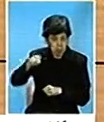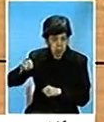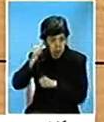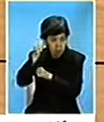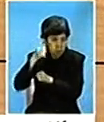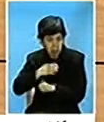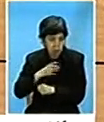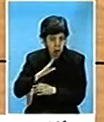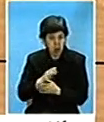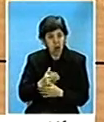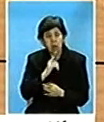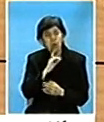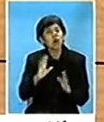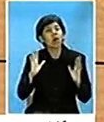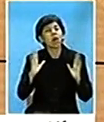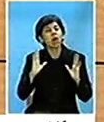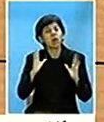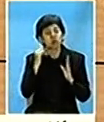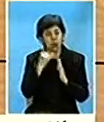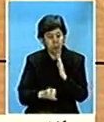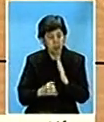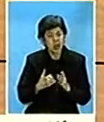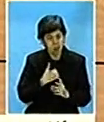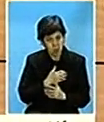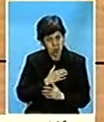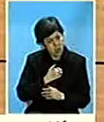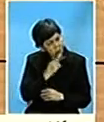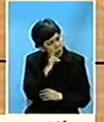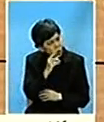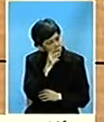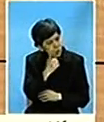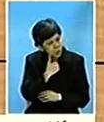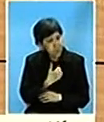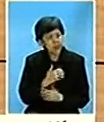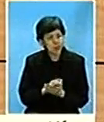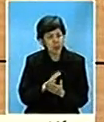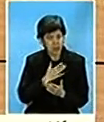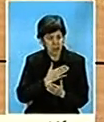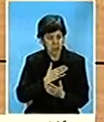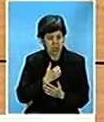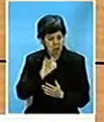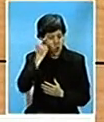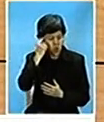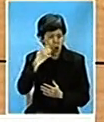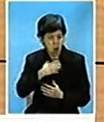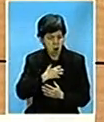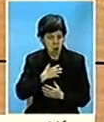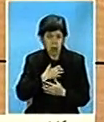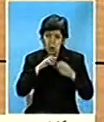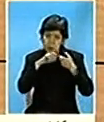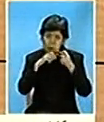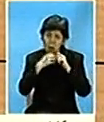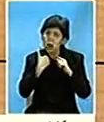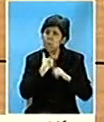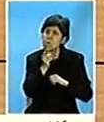ได้หมดพูดวันเดียวก็เลิกไปเลยนะครับอันนี้ผมตามข่าวอยู่เพราะนั้นอยากจะทราบว่ามีปัญหาอะ